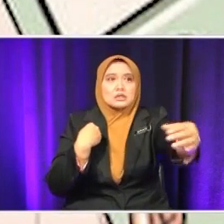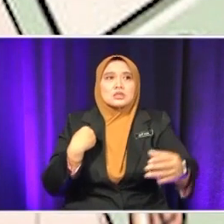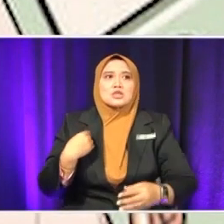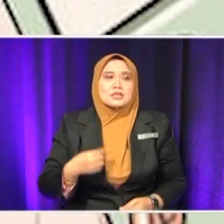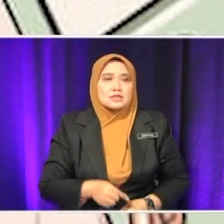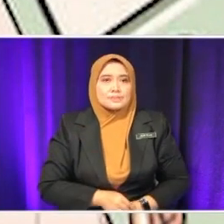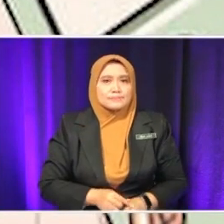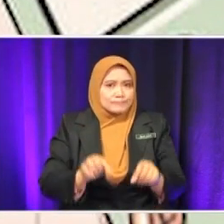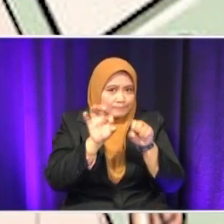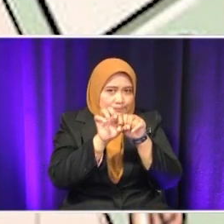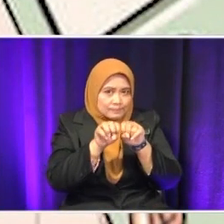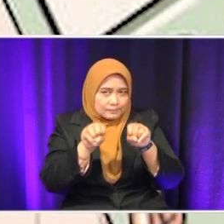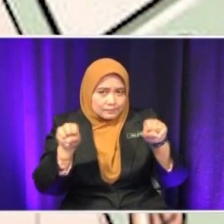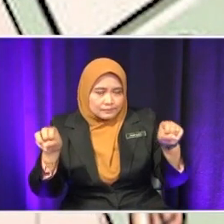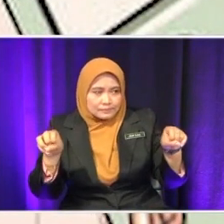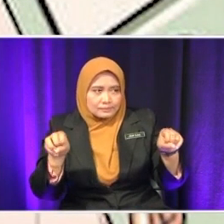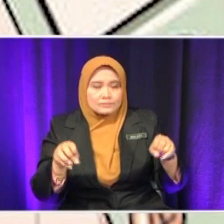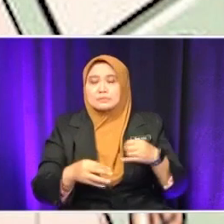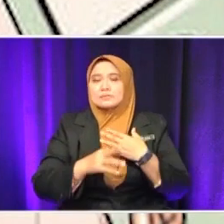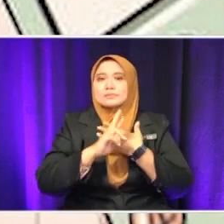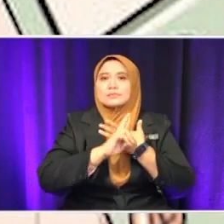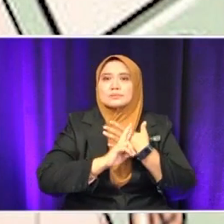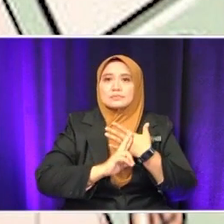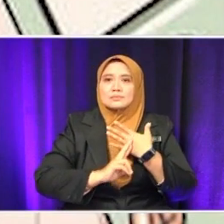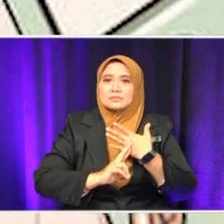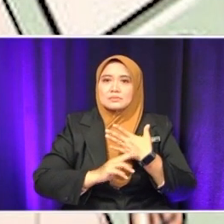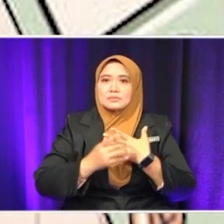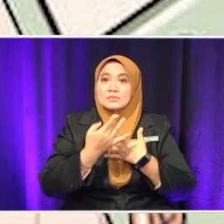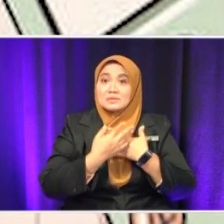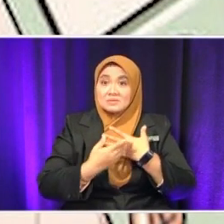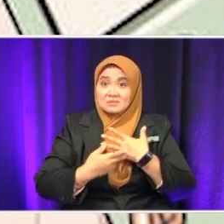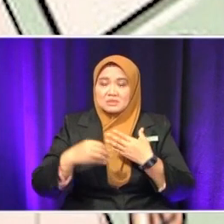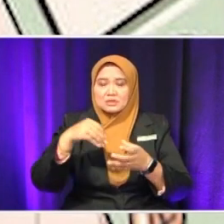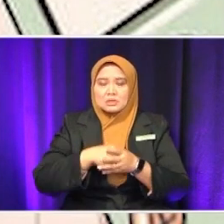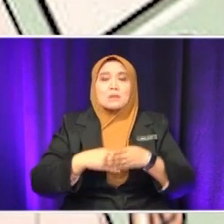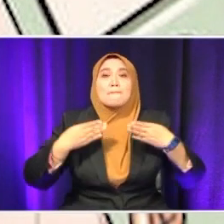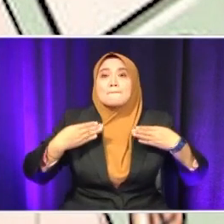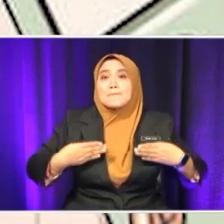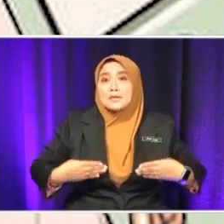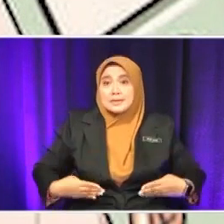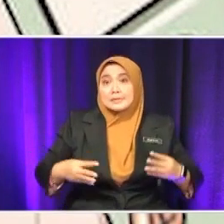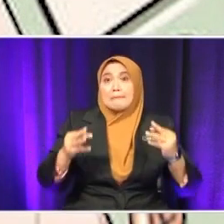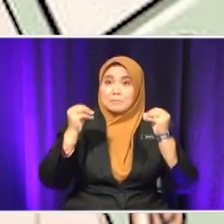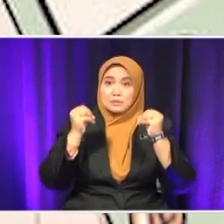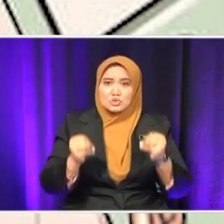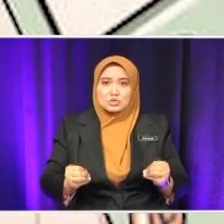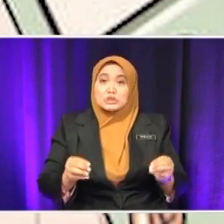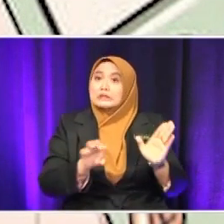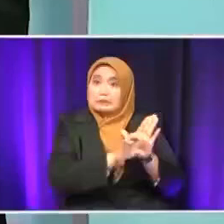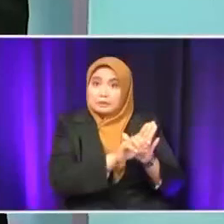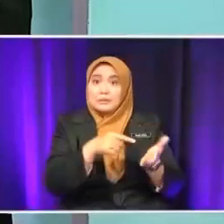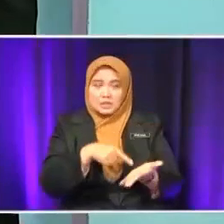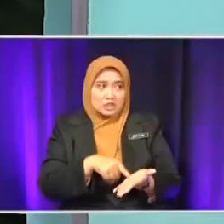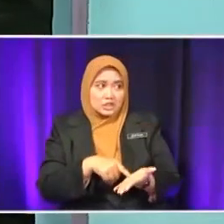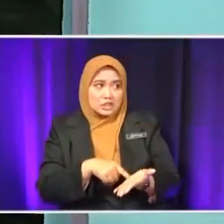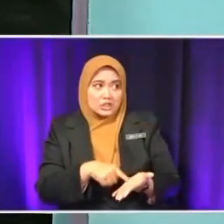darah dalam Badan manusia. Ya, dalam badan manusia. Okay. Baik. Gambar ni adalah gambar